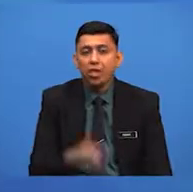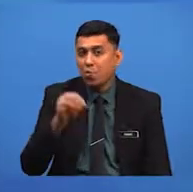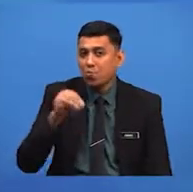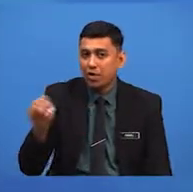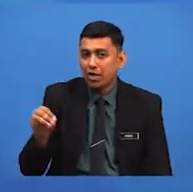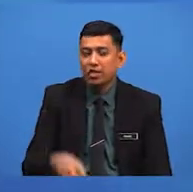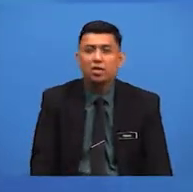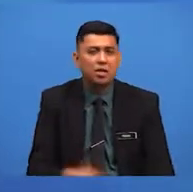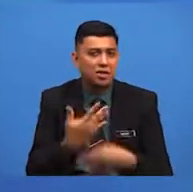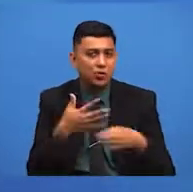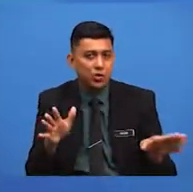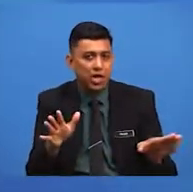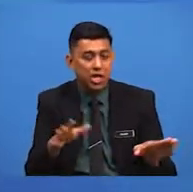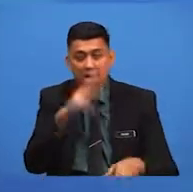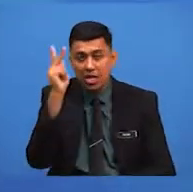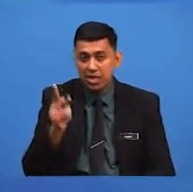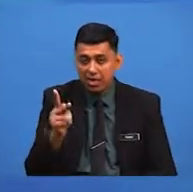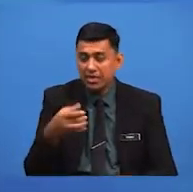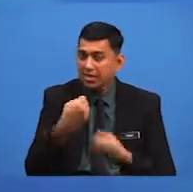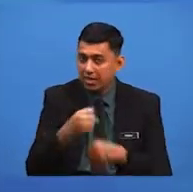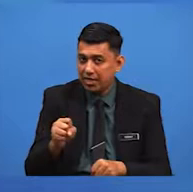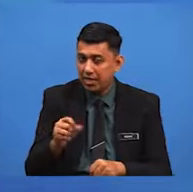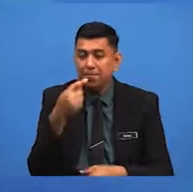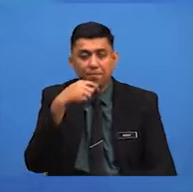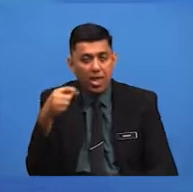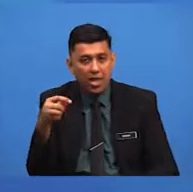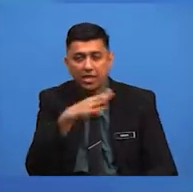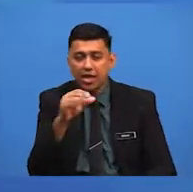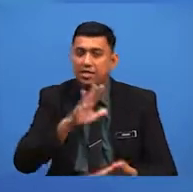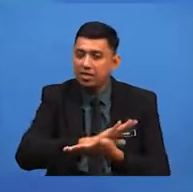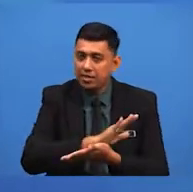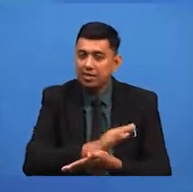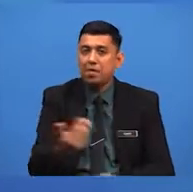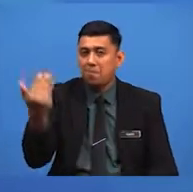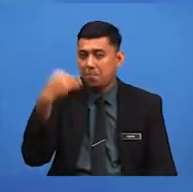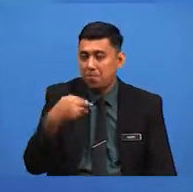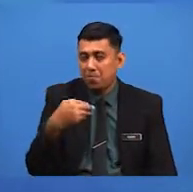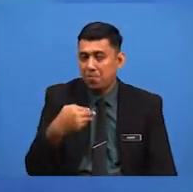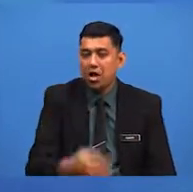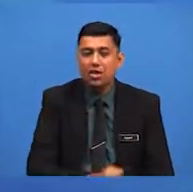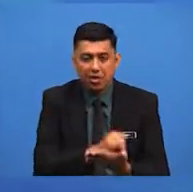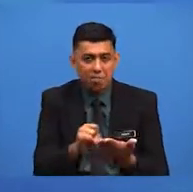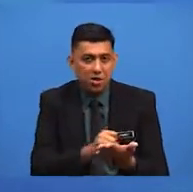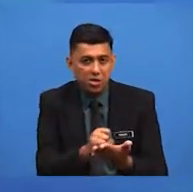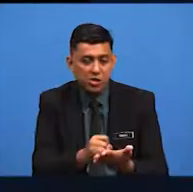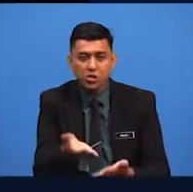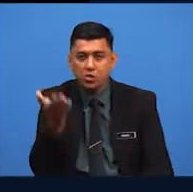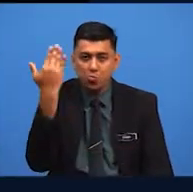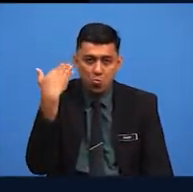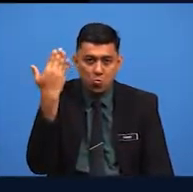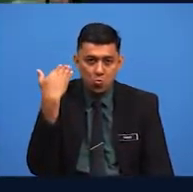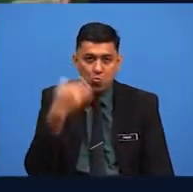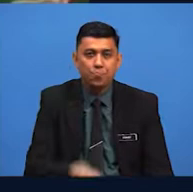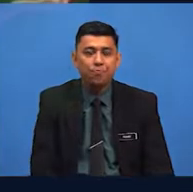Murid-murid, sudahkah anda bersedia dengan pen dan kertas? Mari kita imbas kembali.